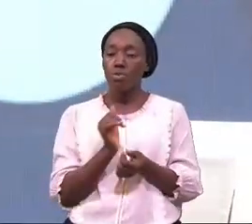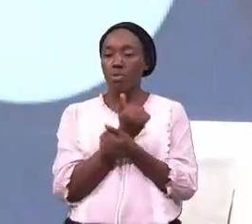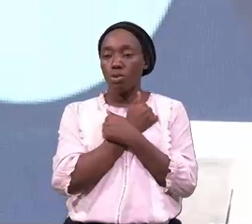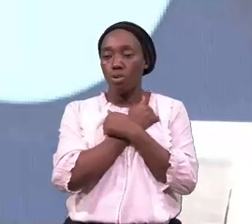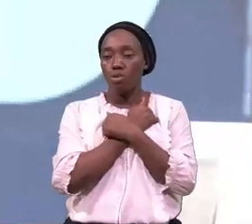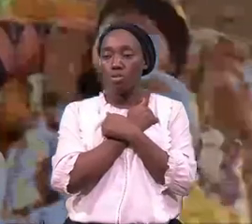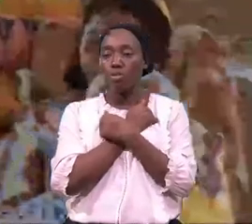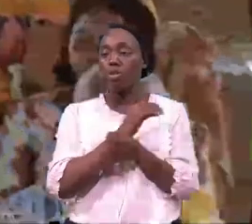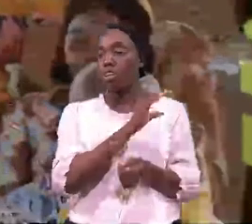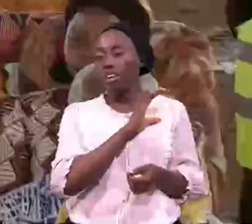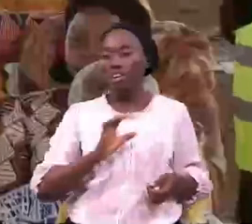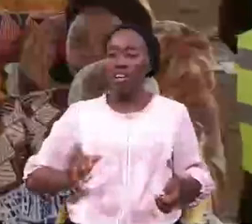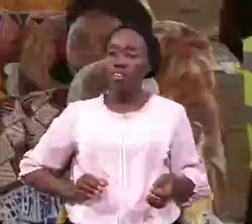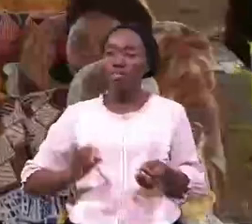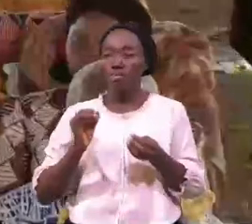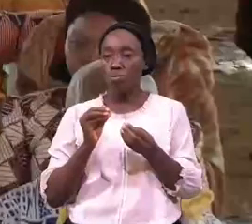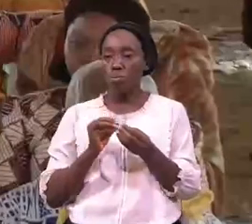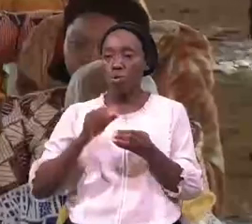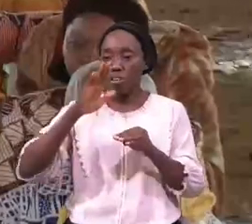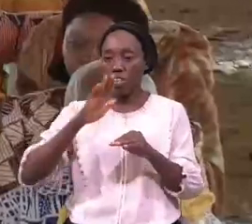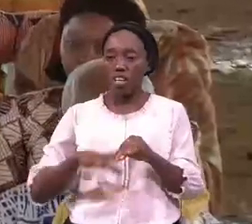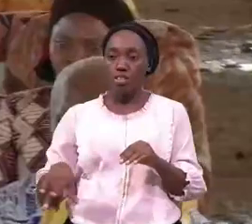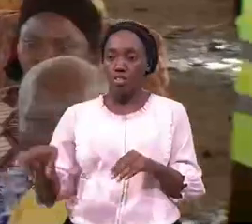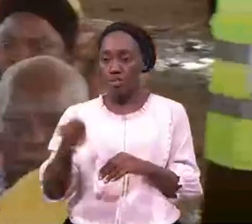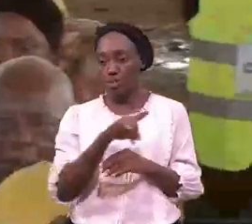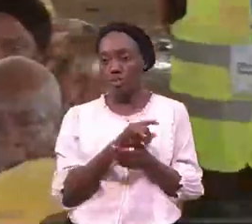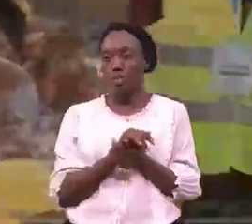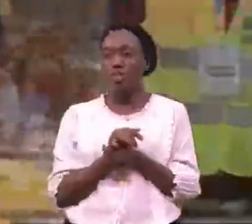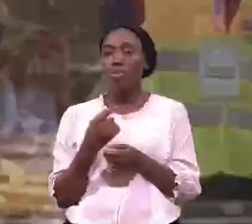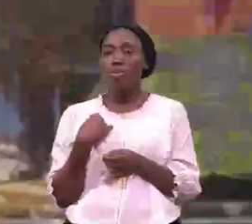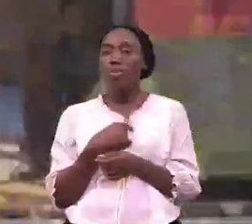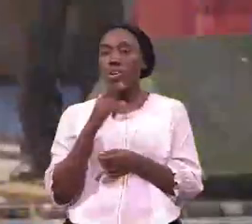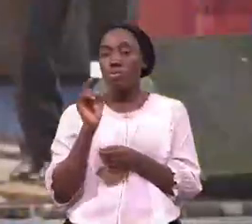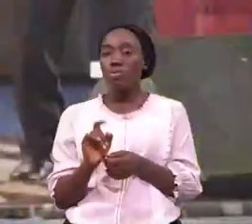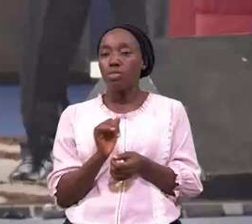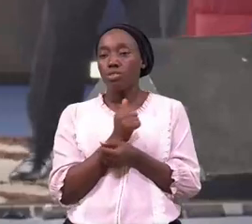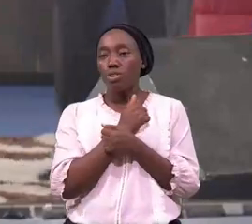C'est pourquoi ton mari, ta femme doit aimer Christ plus que toi.